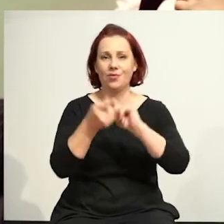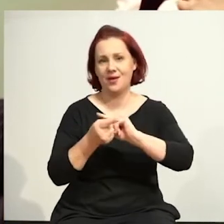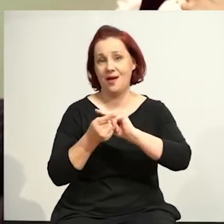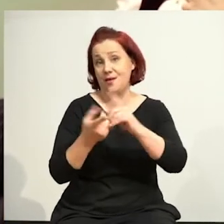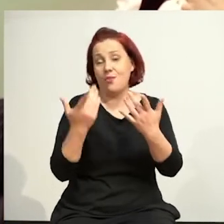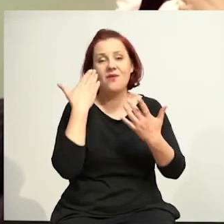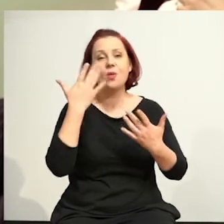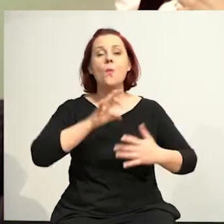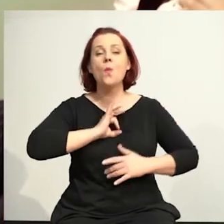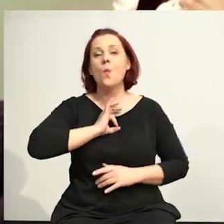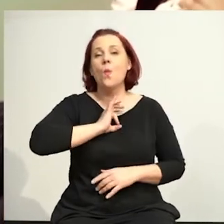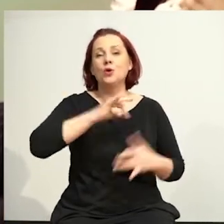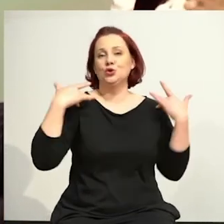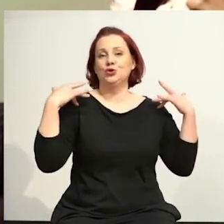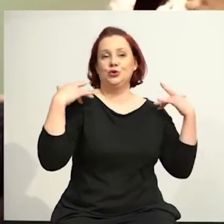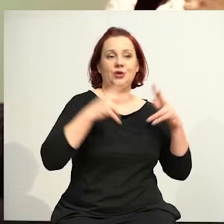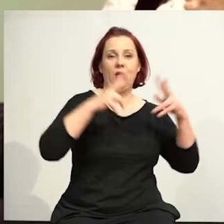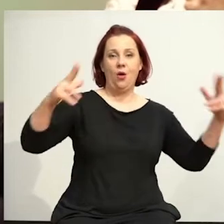przestrzeni życia.